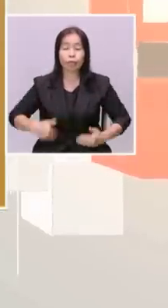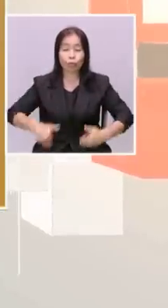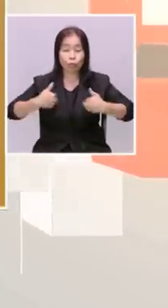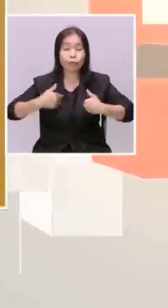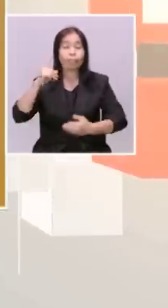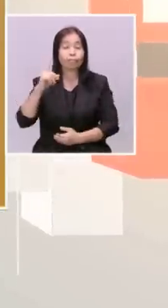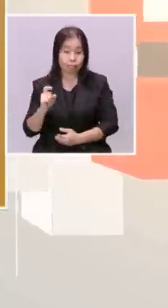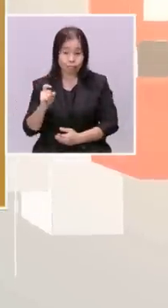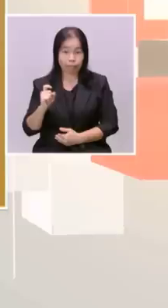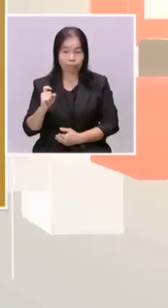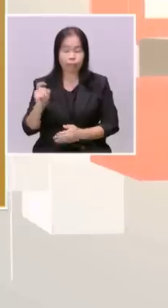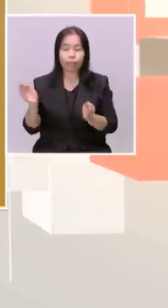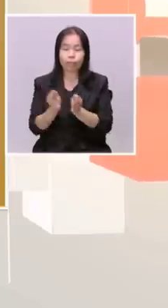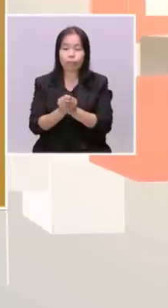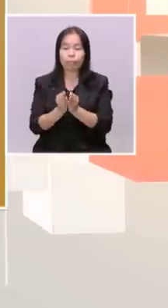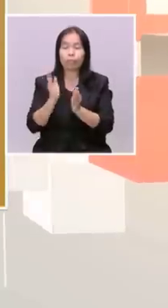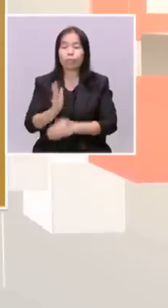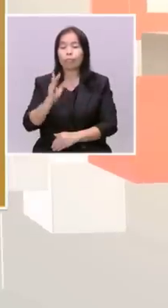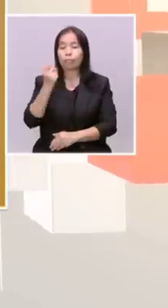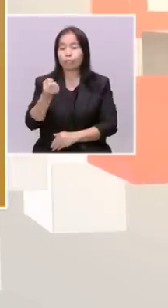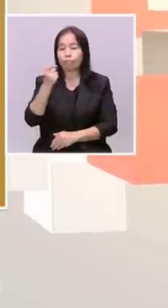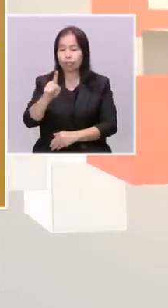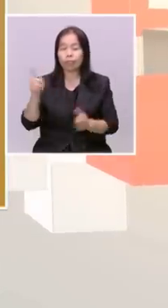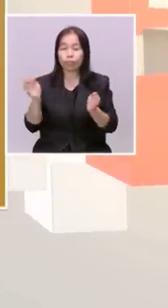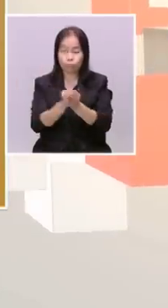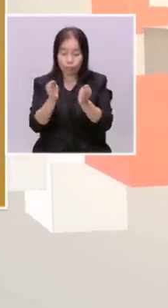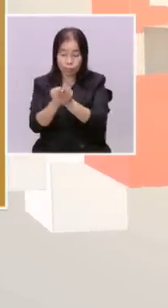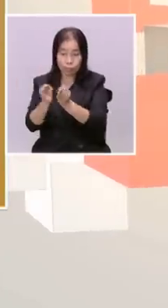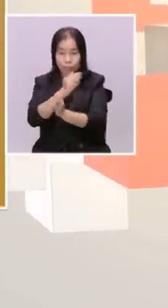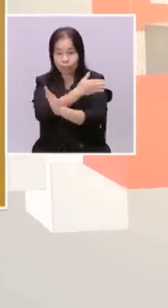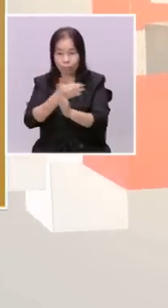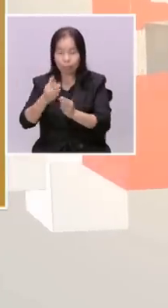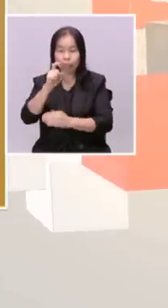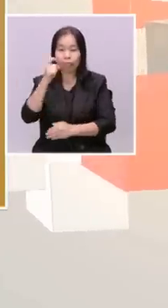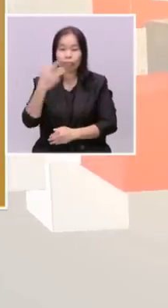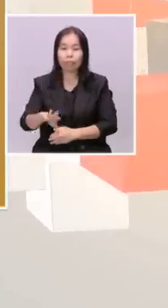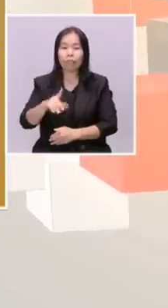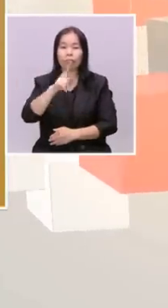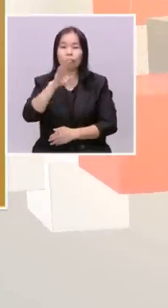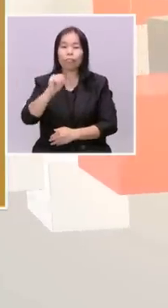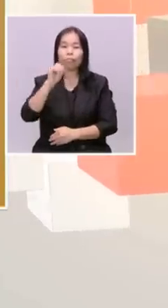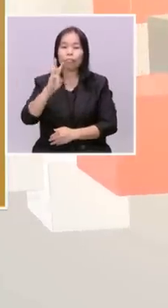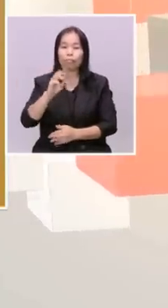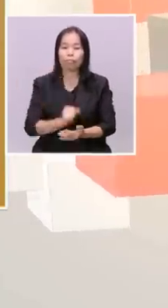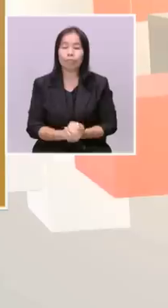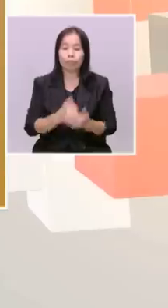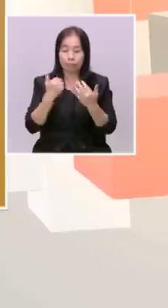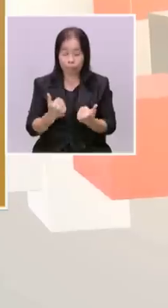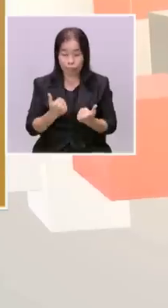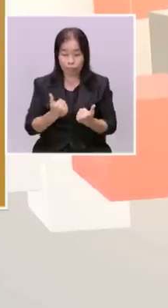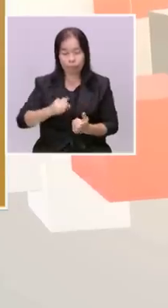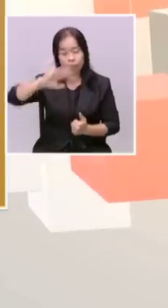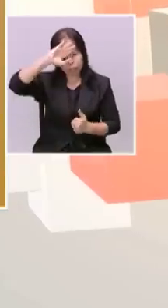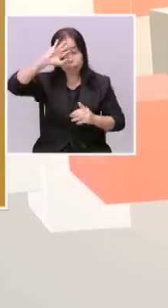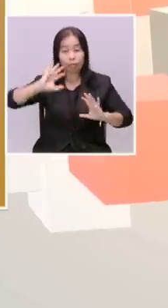เสียชีวิตเพิ่มเติมขึ้นมาอีก 11รายค่ะยอดรวมสะสมผู้เสียชีวิตคือ 140รายแล้วนะคะการรักษาตัวค่ะตอน